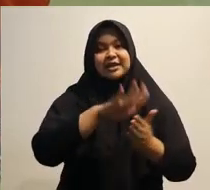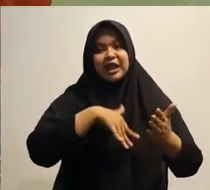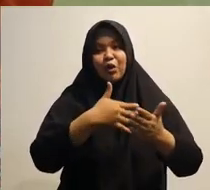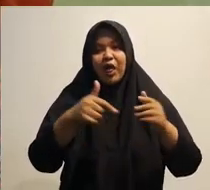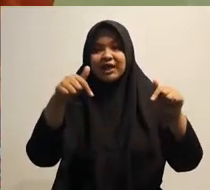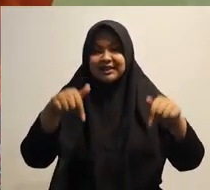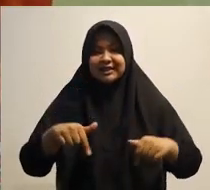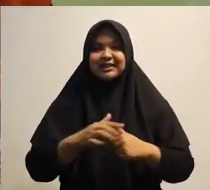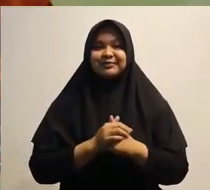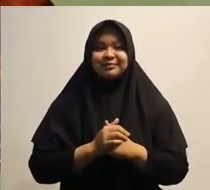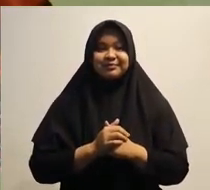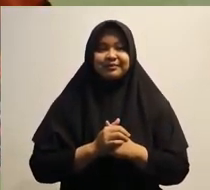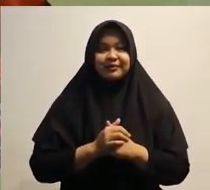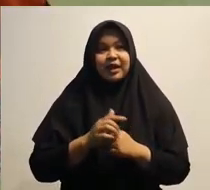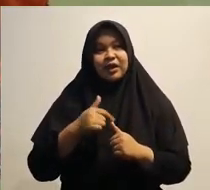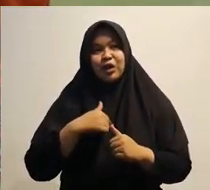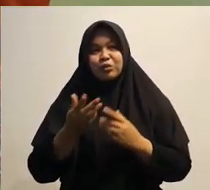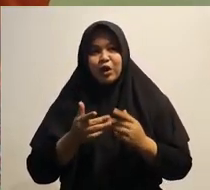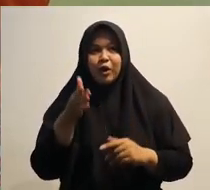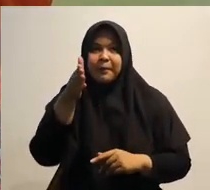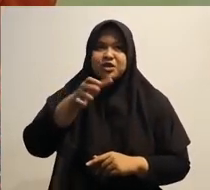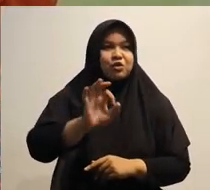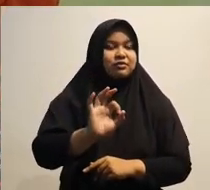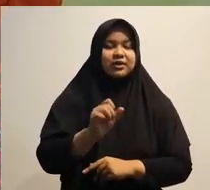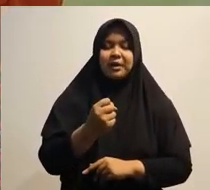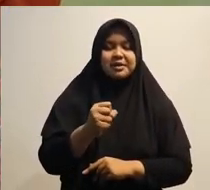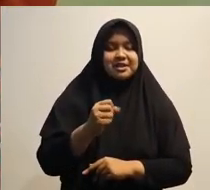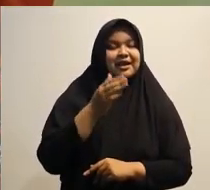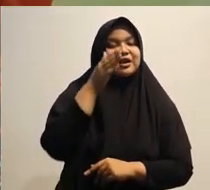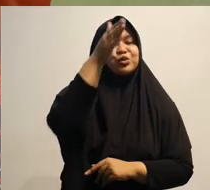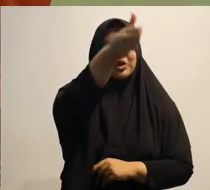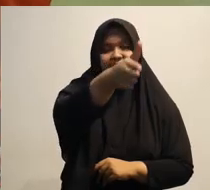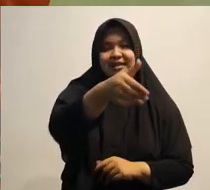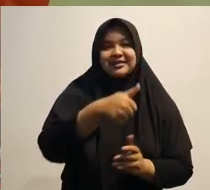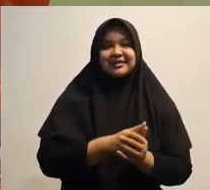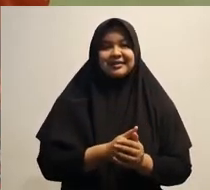gimana gitu. Ya, kalau besok kayaknya aku belum bisa, lusa aja ya. Oh, boleh banget, Mbak.